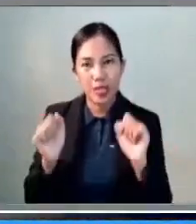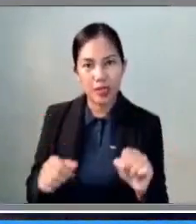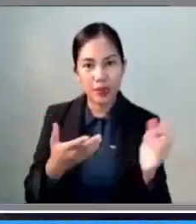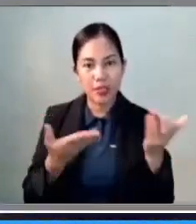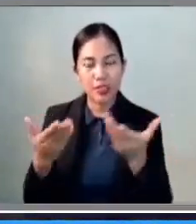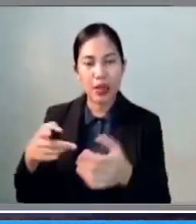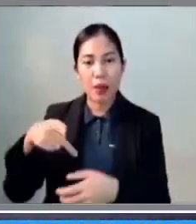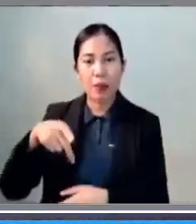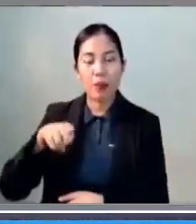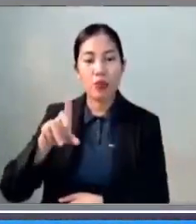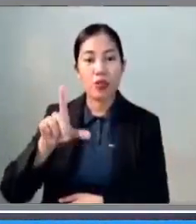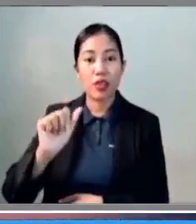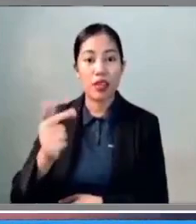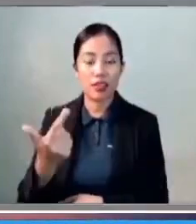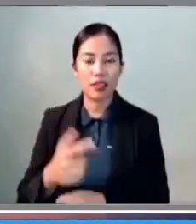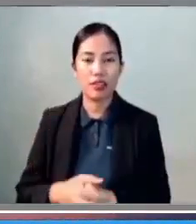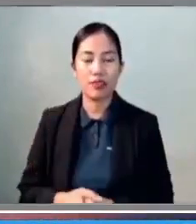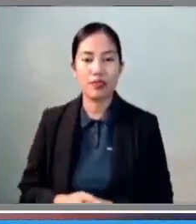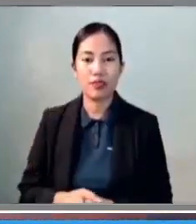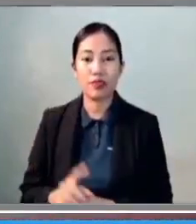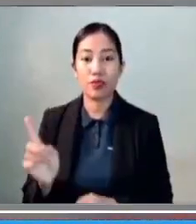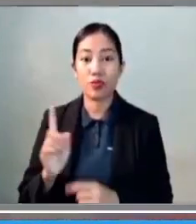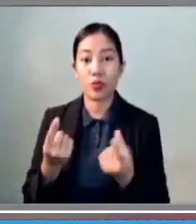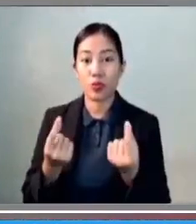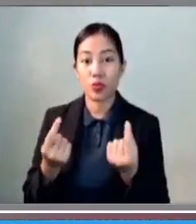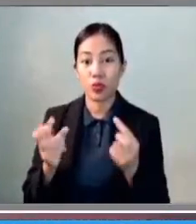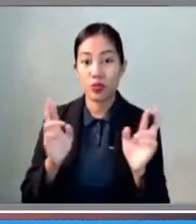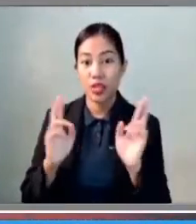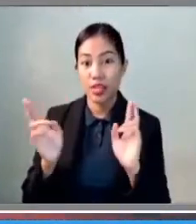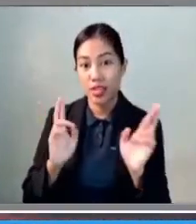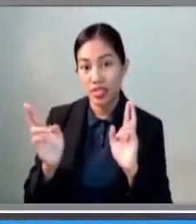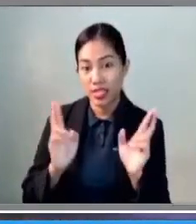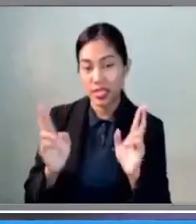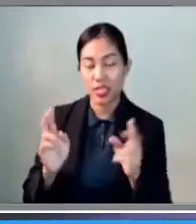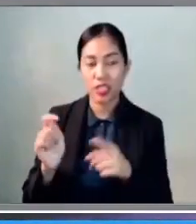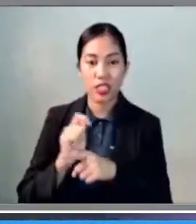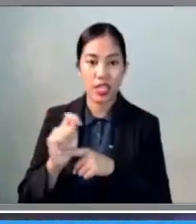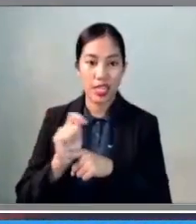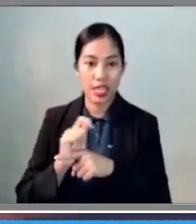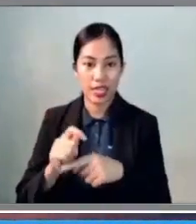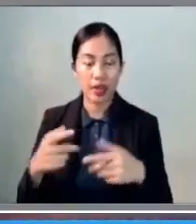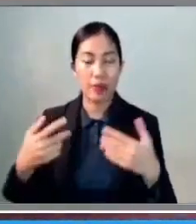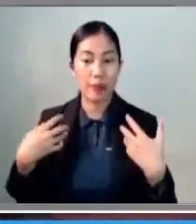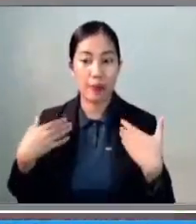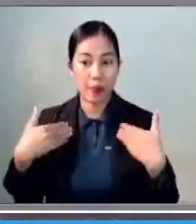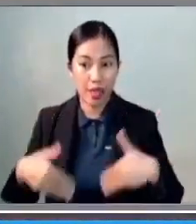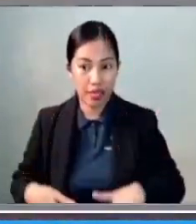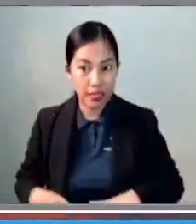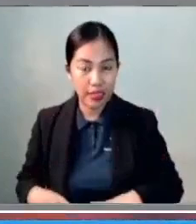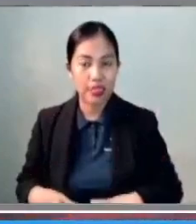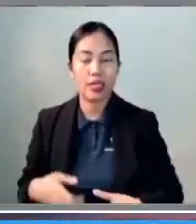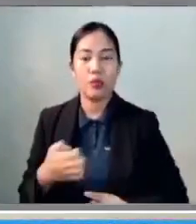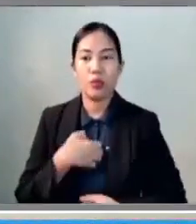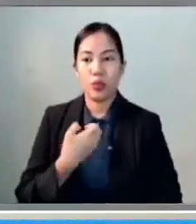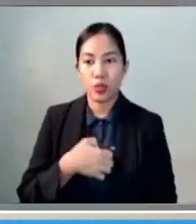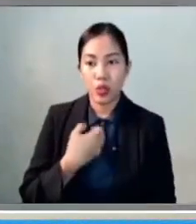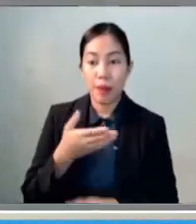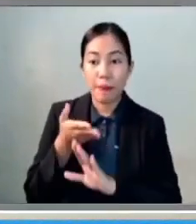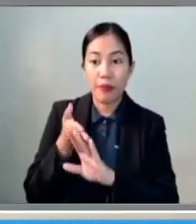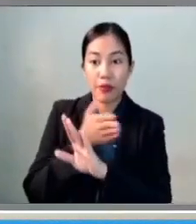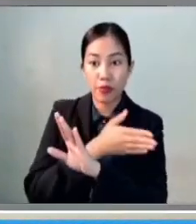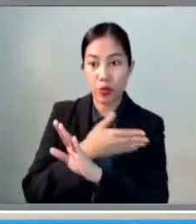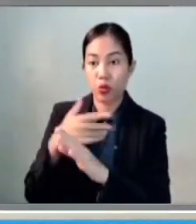yan, inihanda raw muna ni Mami Lalaine si Luan, physically at emotionally. Before the hike, yan, madalas